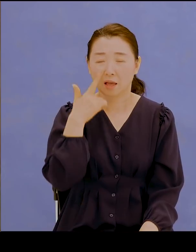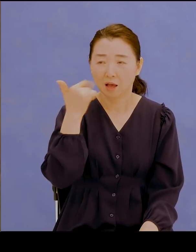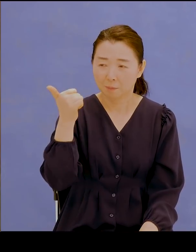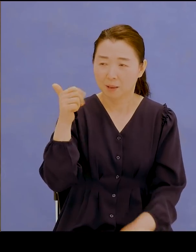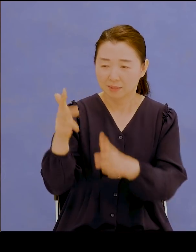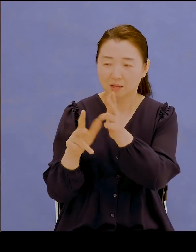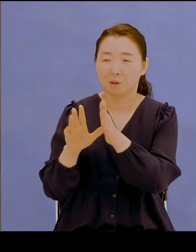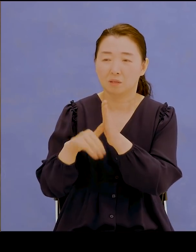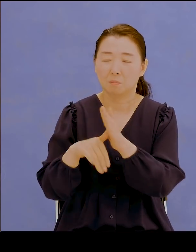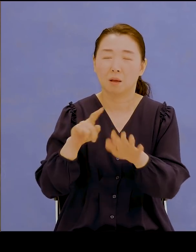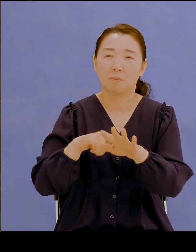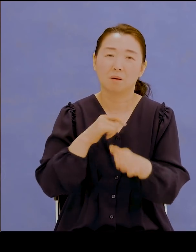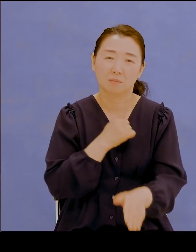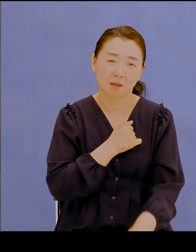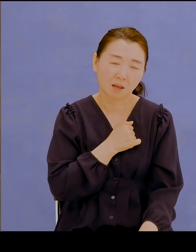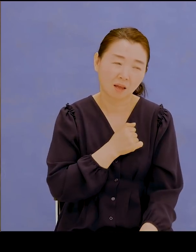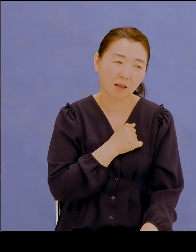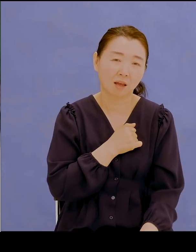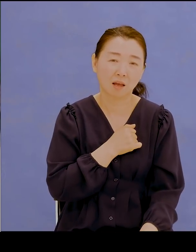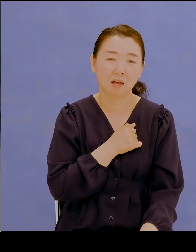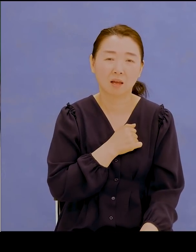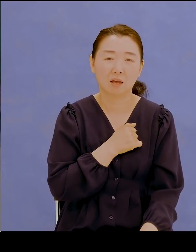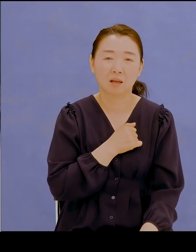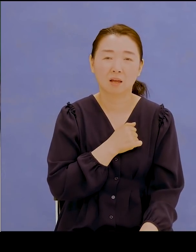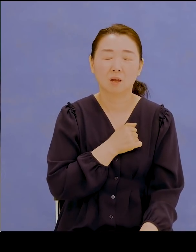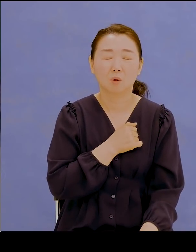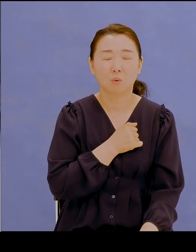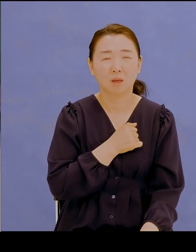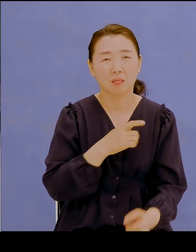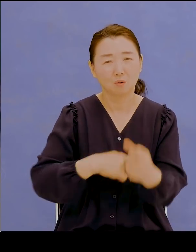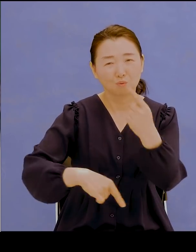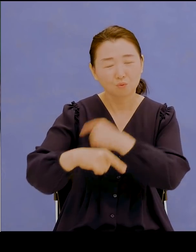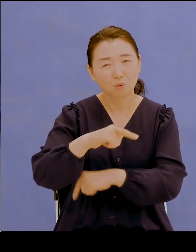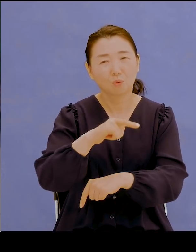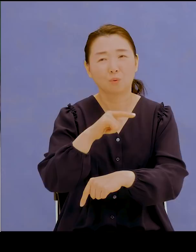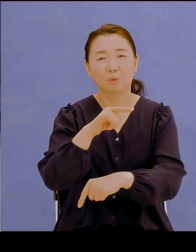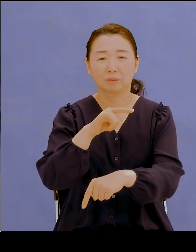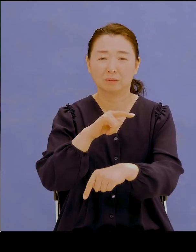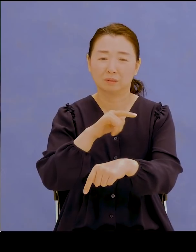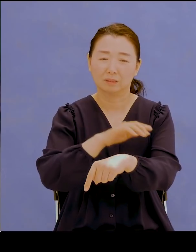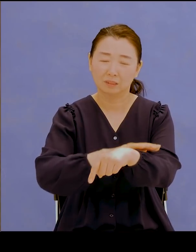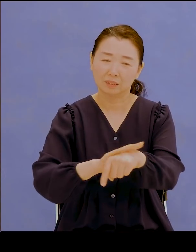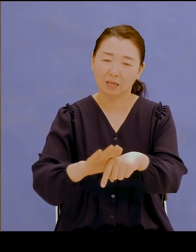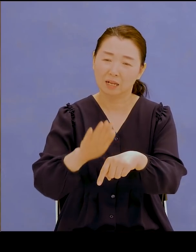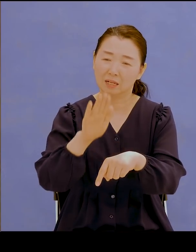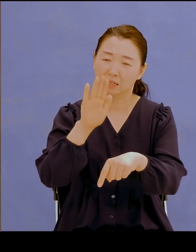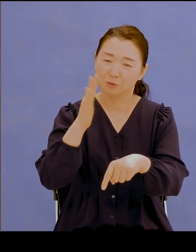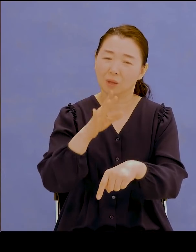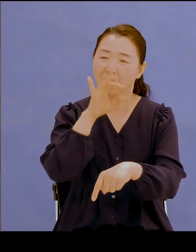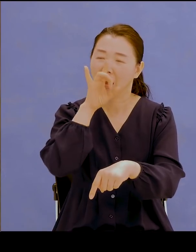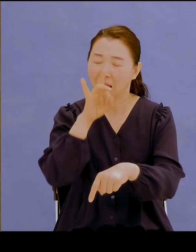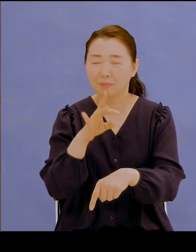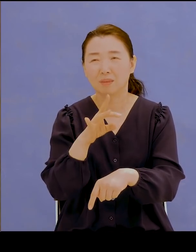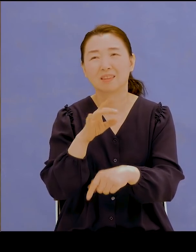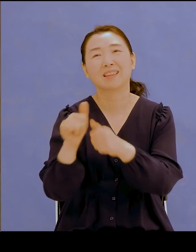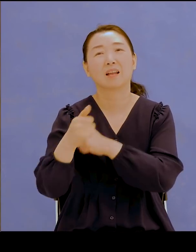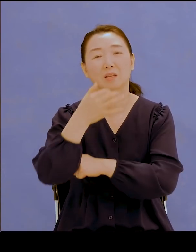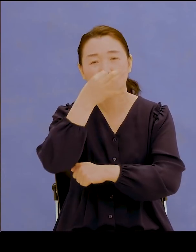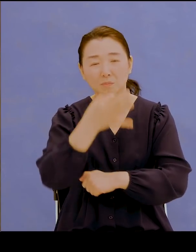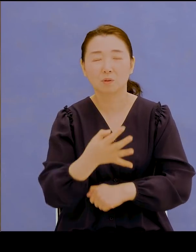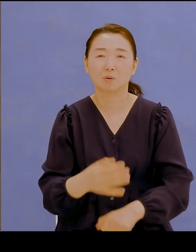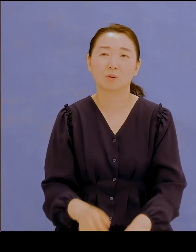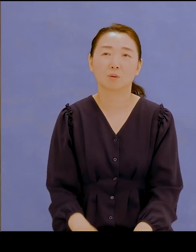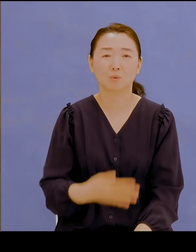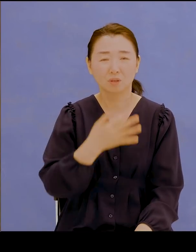사업 할 때마다 이제 가슴이 답답하고 이제 거기에 따라서 영향이 크잖아요. 그래서 네네네. 엄마가 너무 몸이 힘들어서 어느 이제 시내에